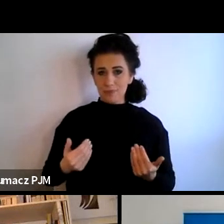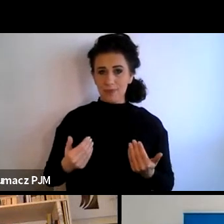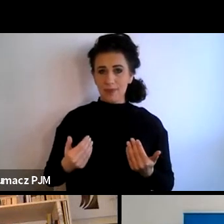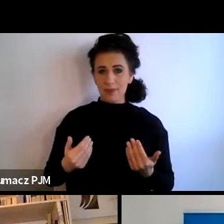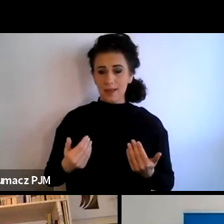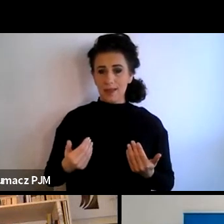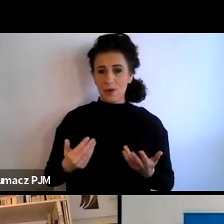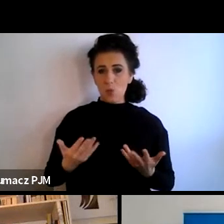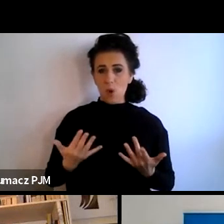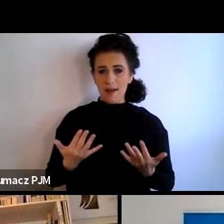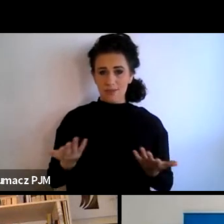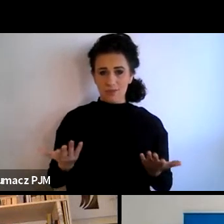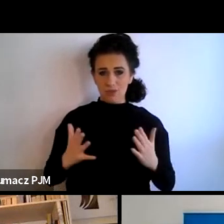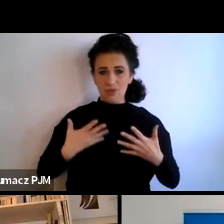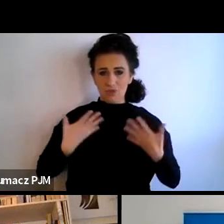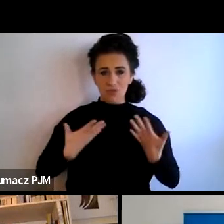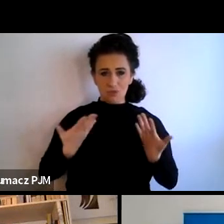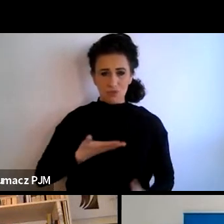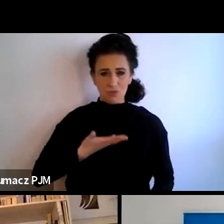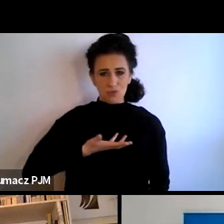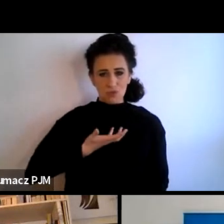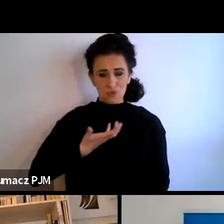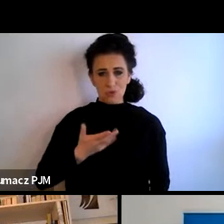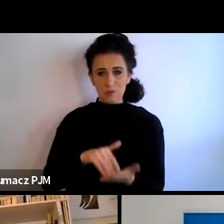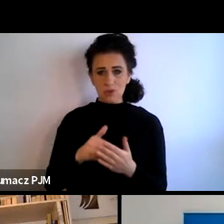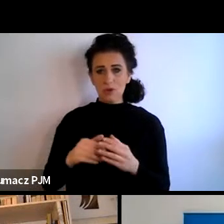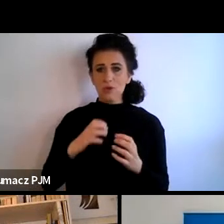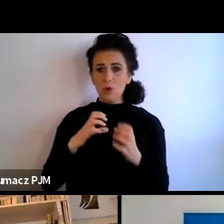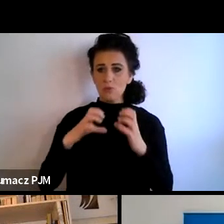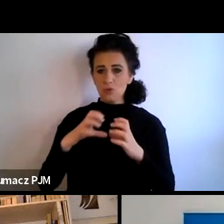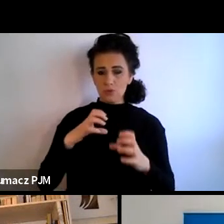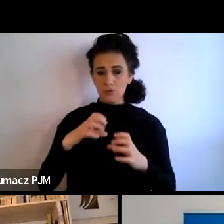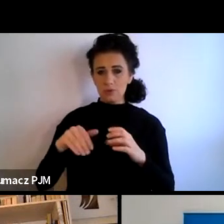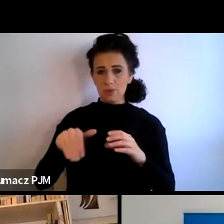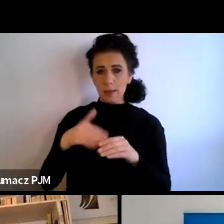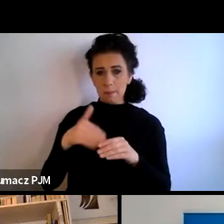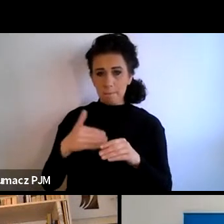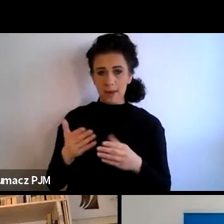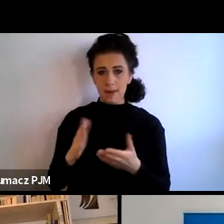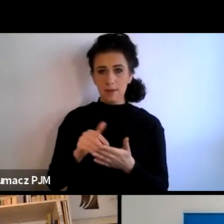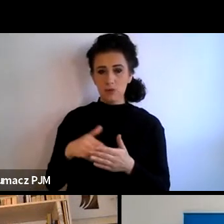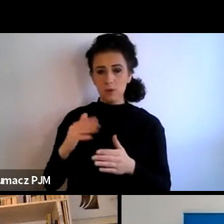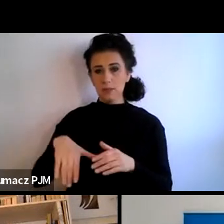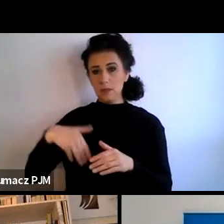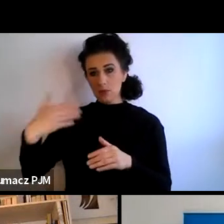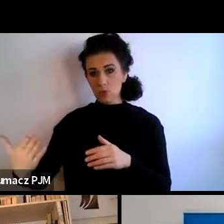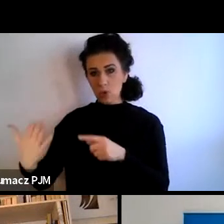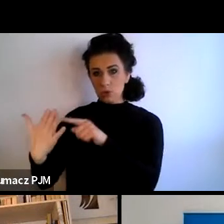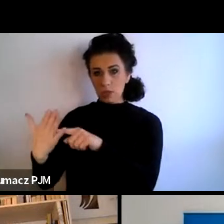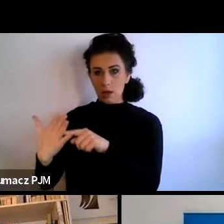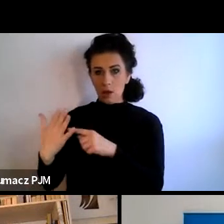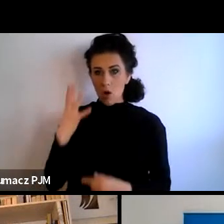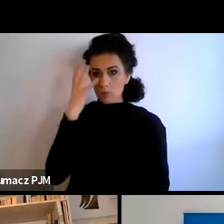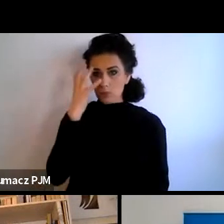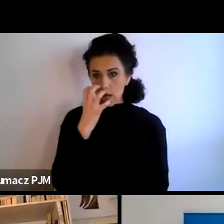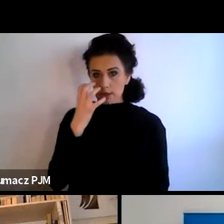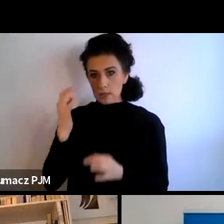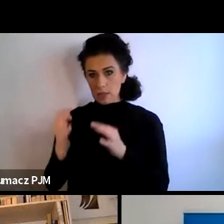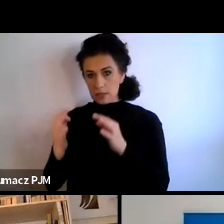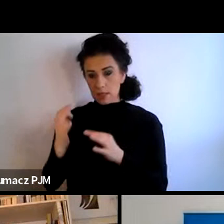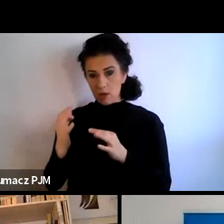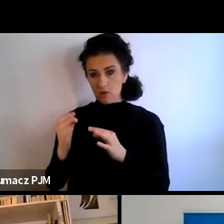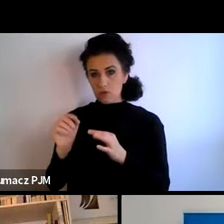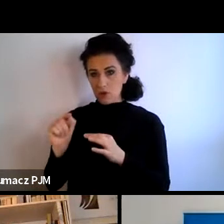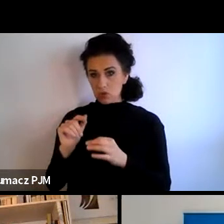maili, które komunikują o wszystkim w sposób, który nie obraża drugiej strony, bądź nie powoduje zastanowienia, czy ktoś na mnie w tym